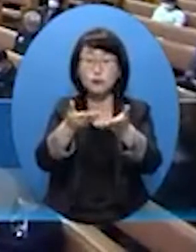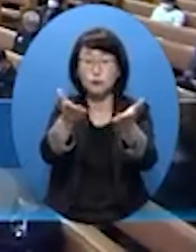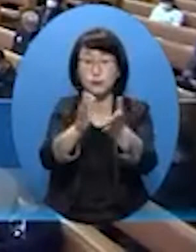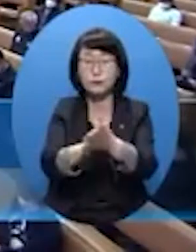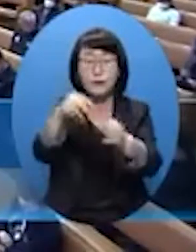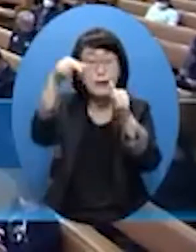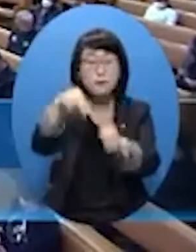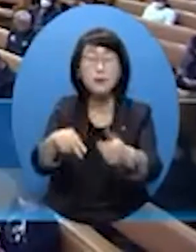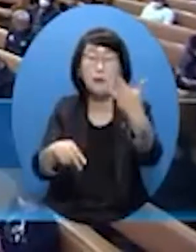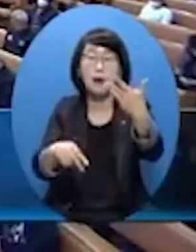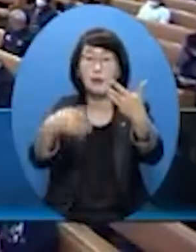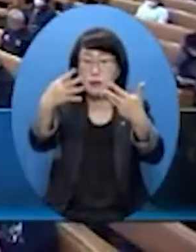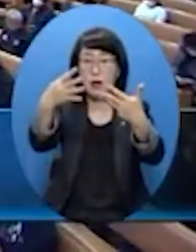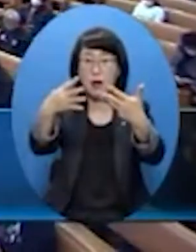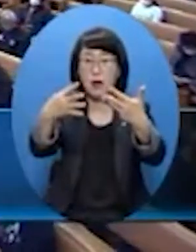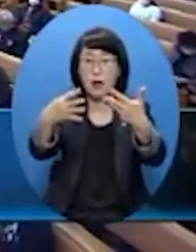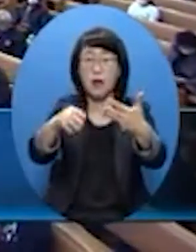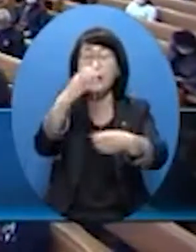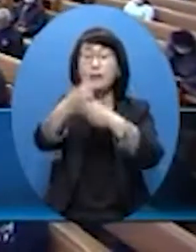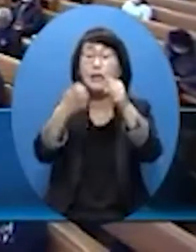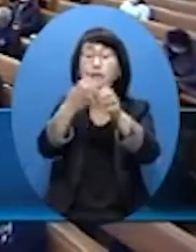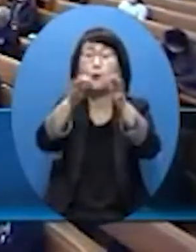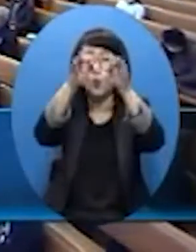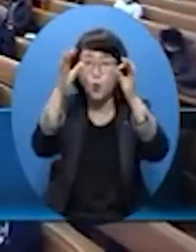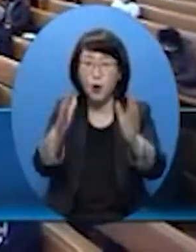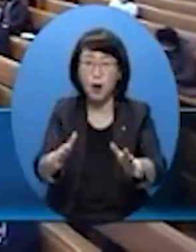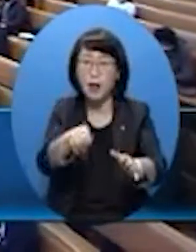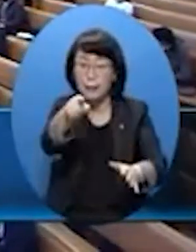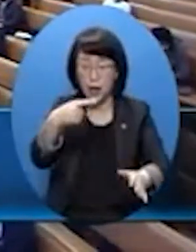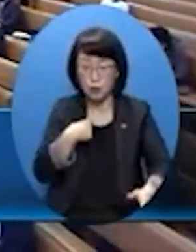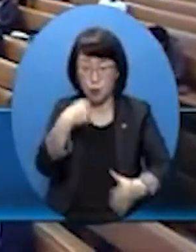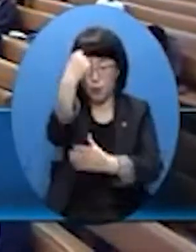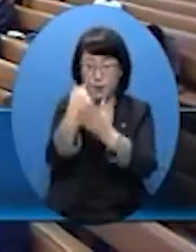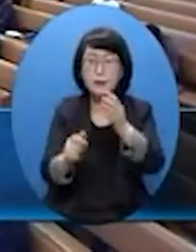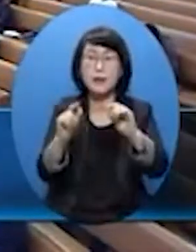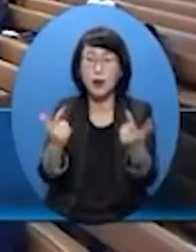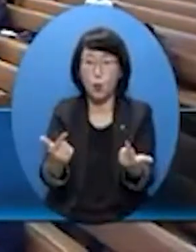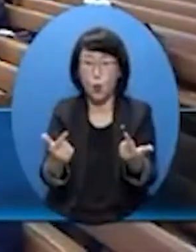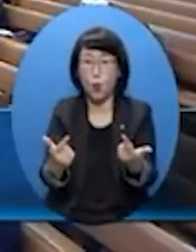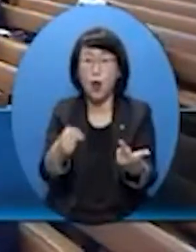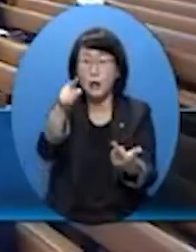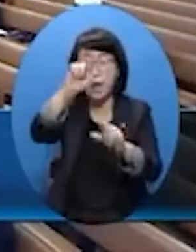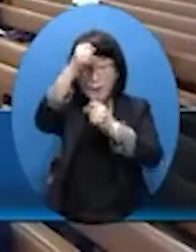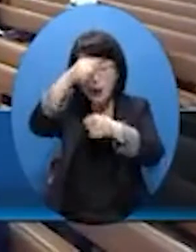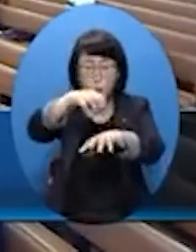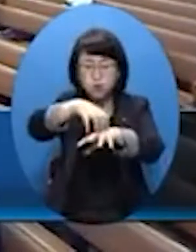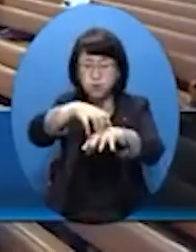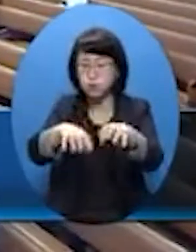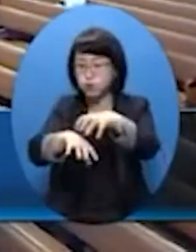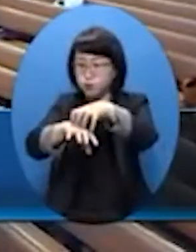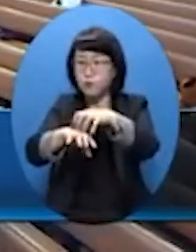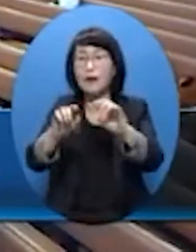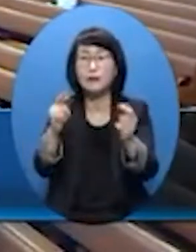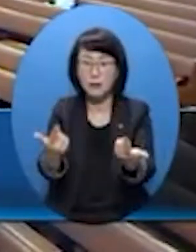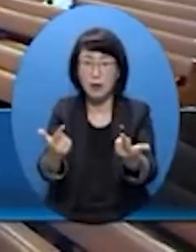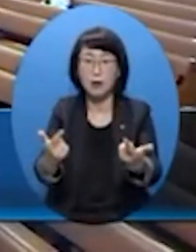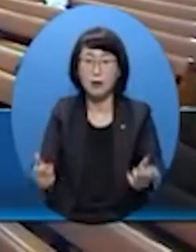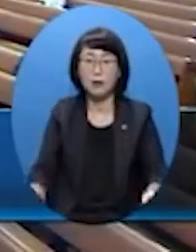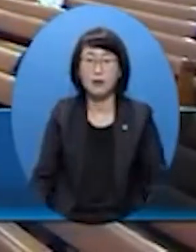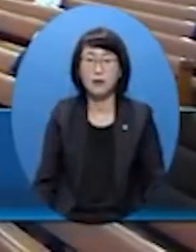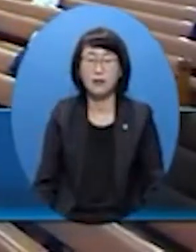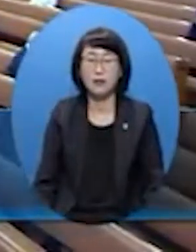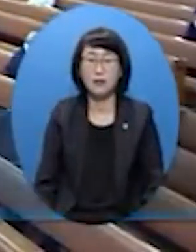10의 8장 4대로 말씀합니다 이 사십 년 동안에 네 의복이 헤어지지 아니하였고 네 발이 풀어주지 아니하였느니라